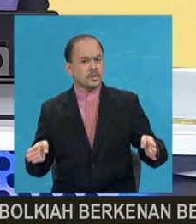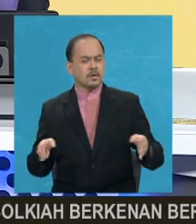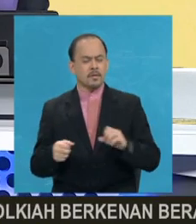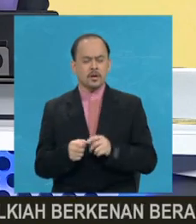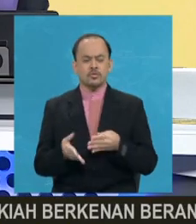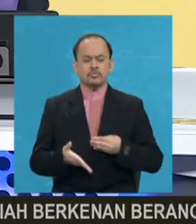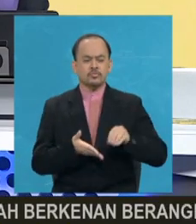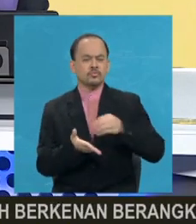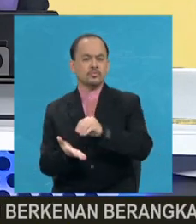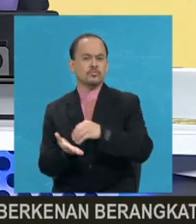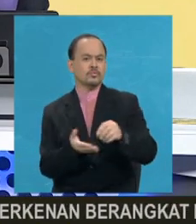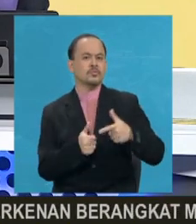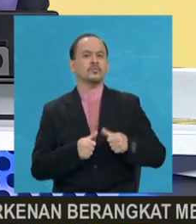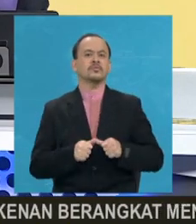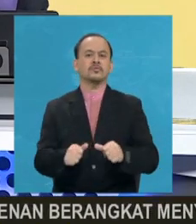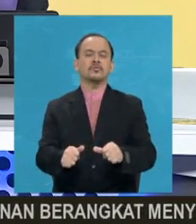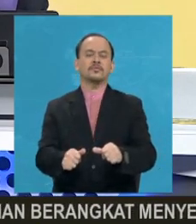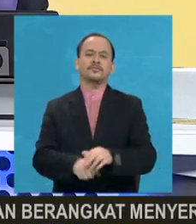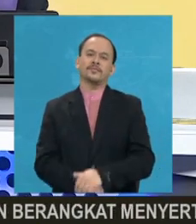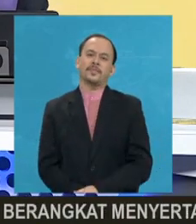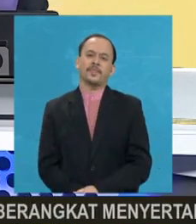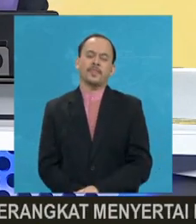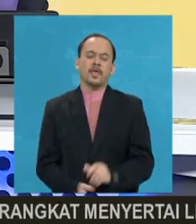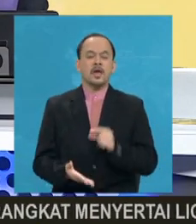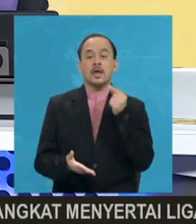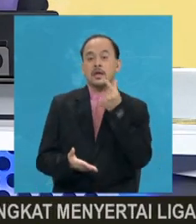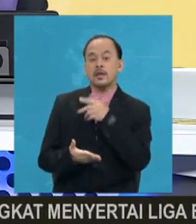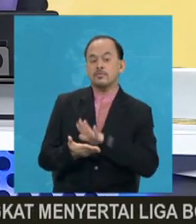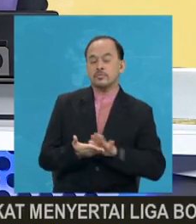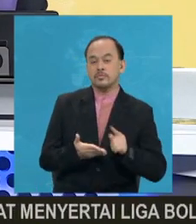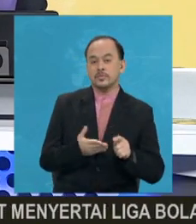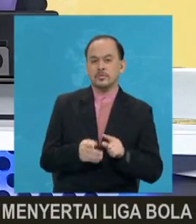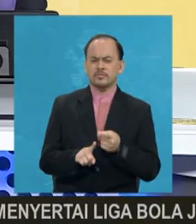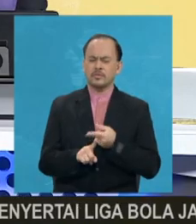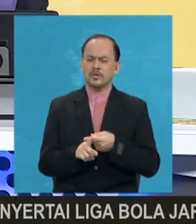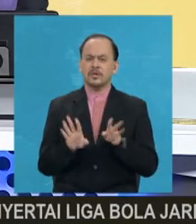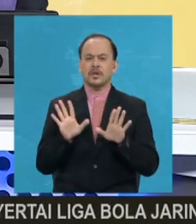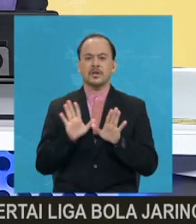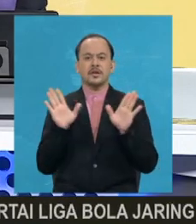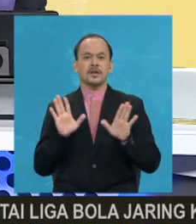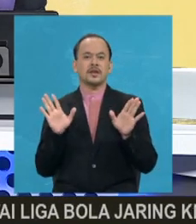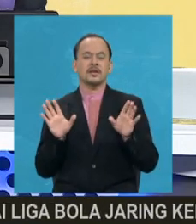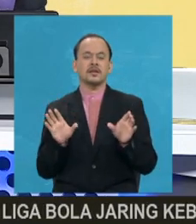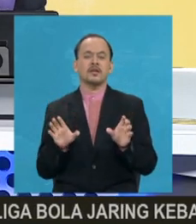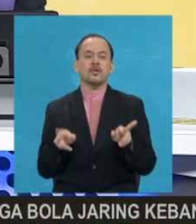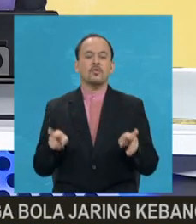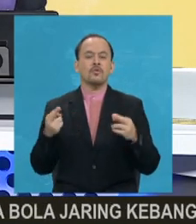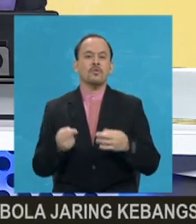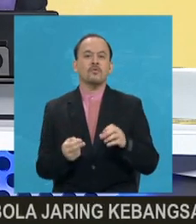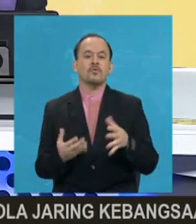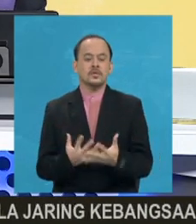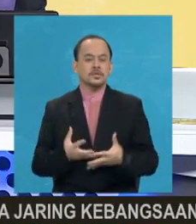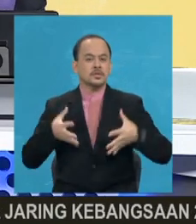jualan langsung setiap hujung minggu gerai hujung Minggu diadakan setiap hari Ahad di ruang concours sedang negara hasnal